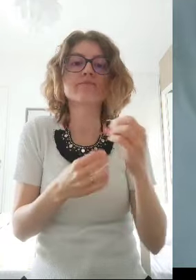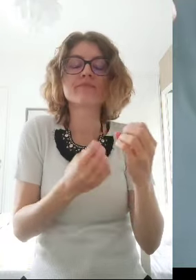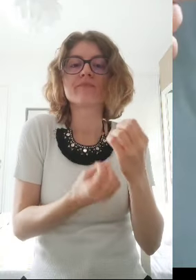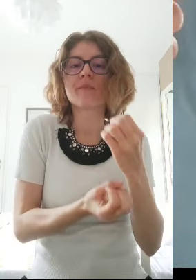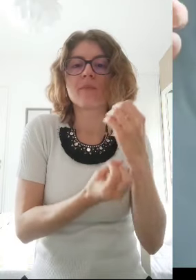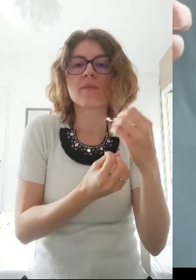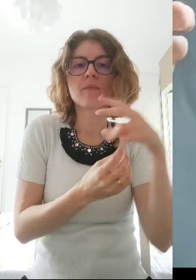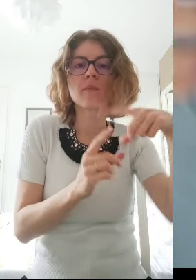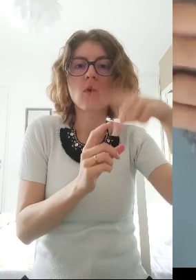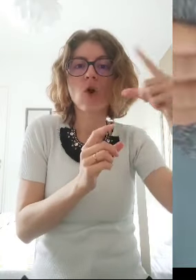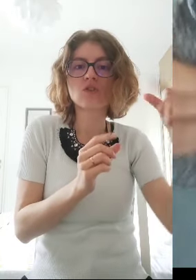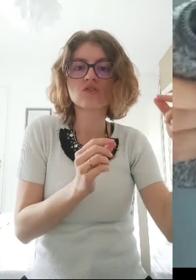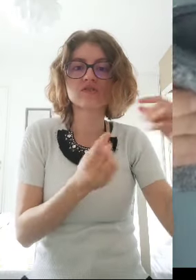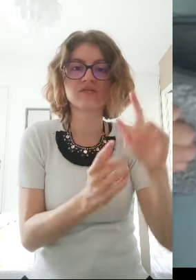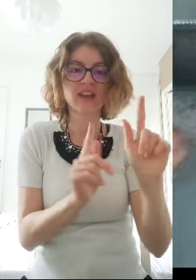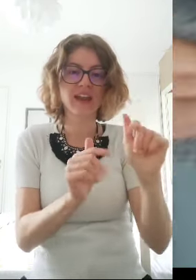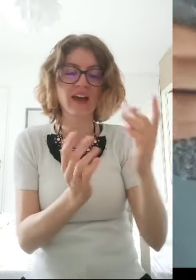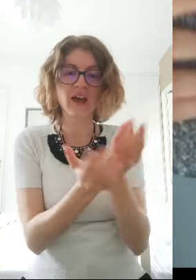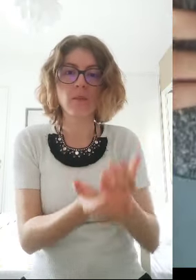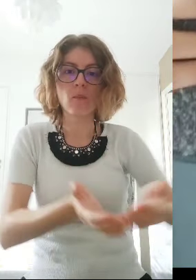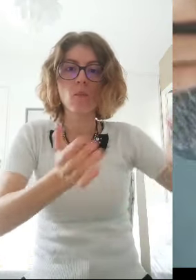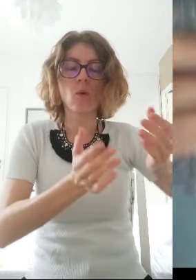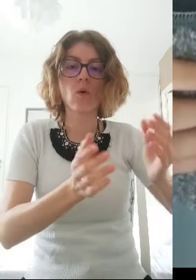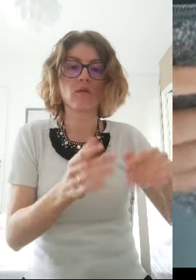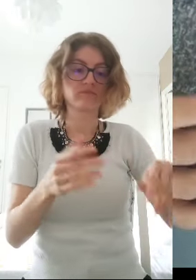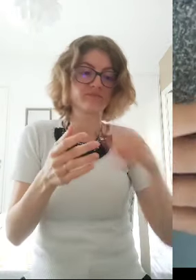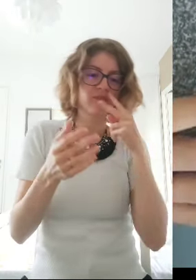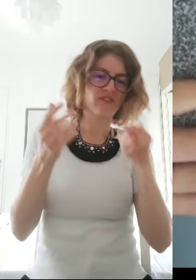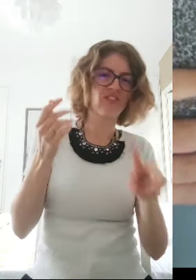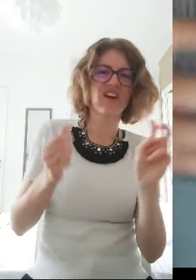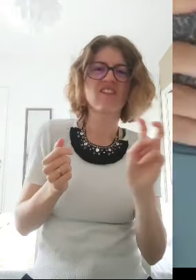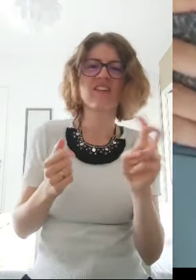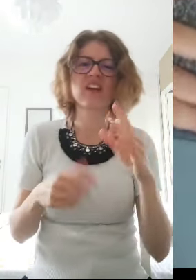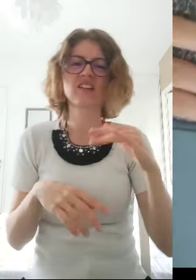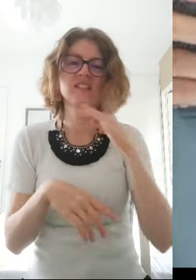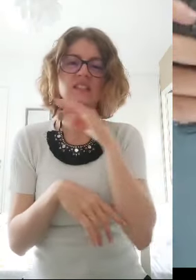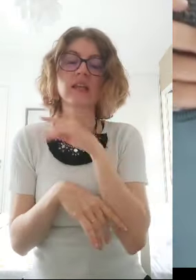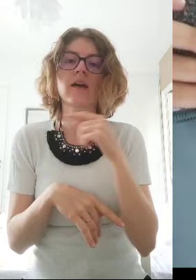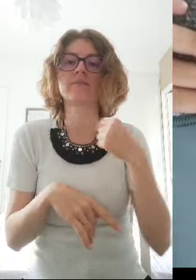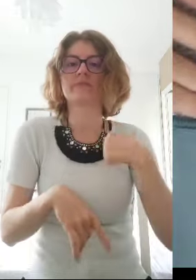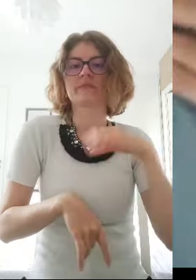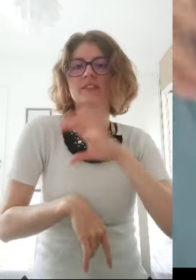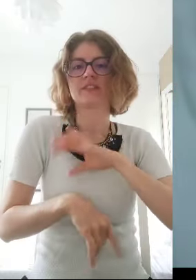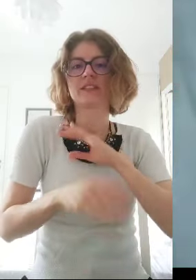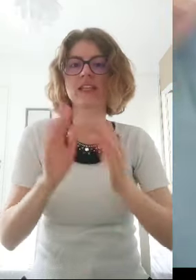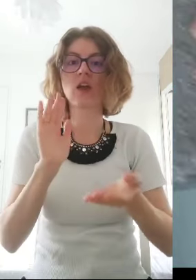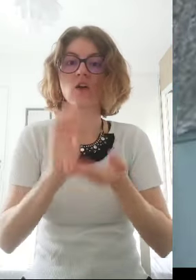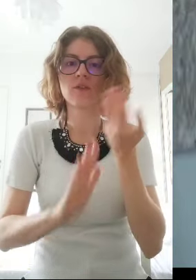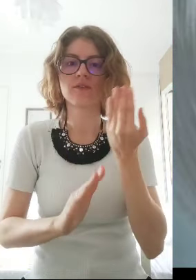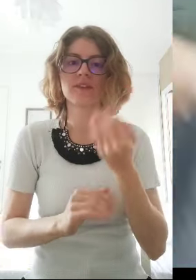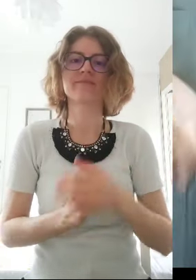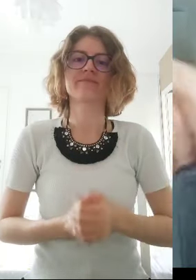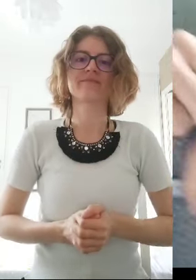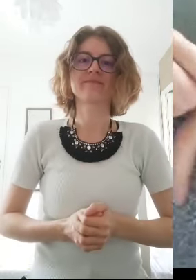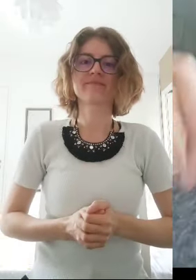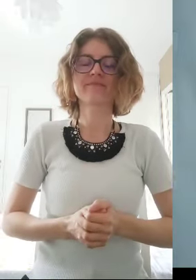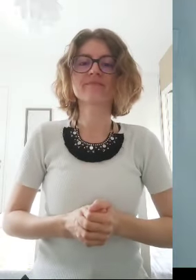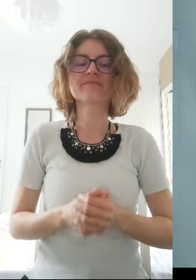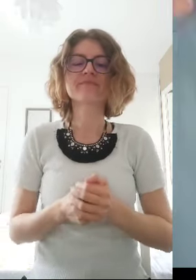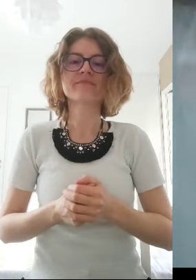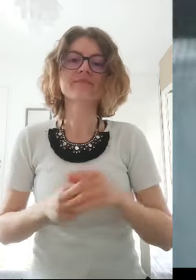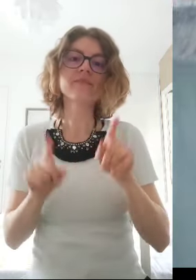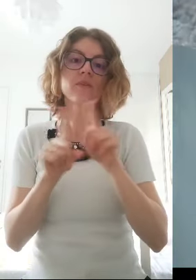Mais aussi il y a une trace de rouille que j'ai jamais réussi à avoir. Du coup j'aimerais voir si j'arrive à la